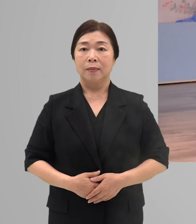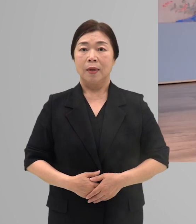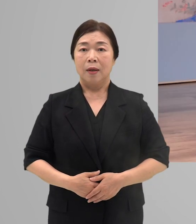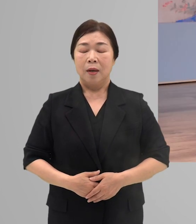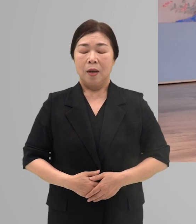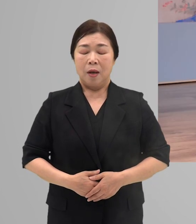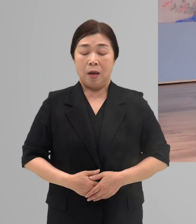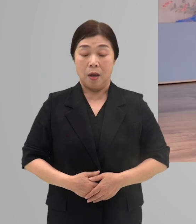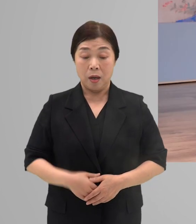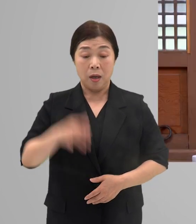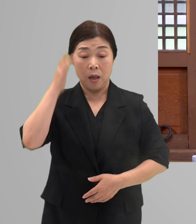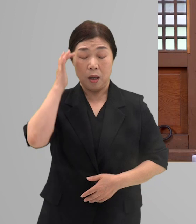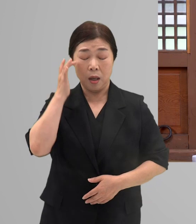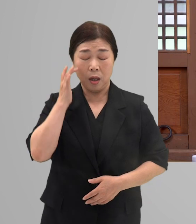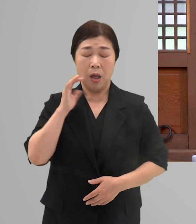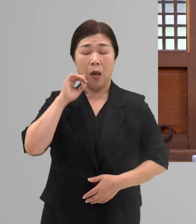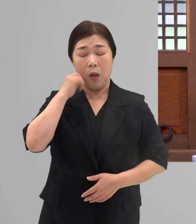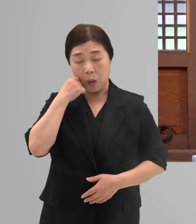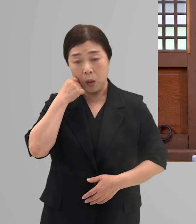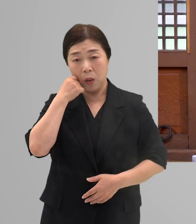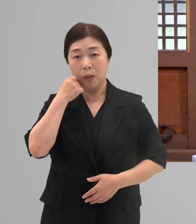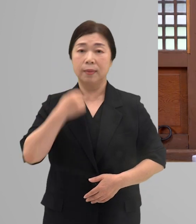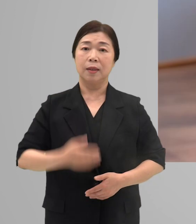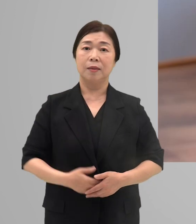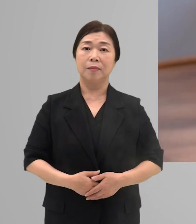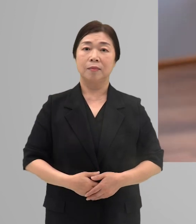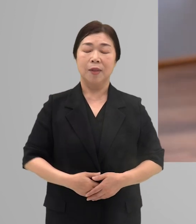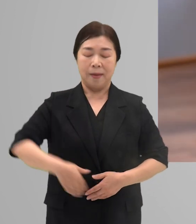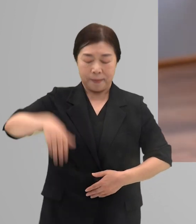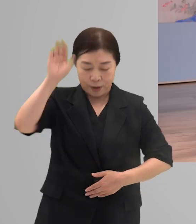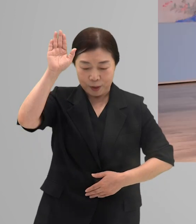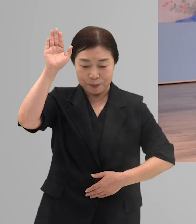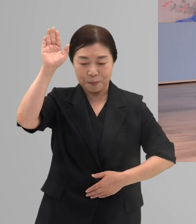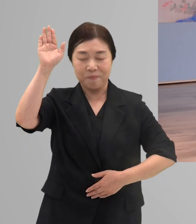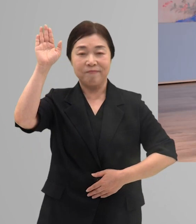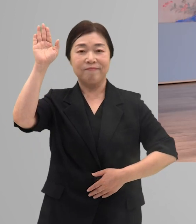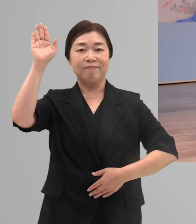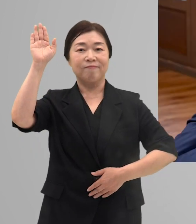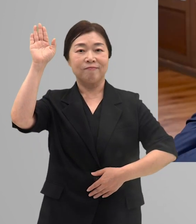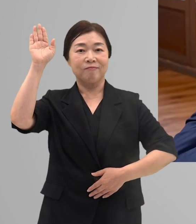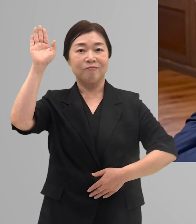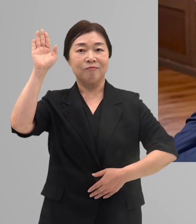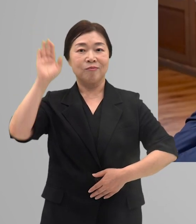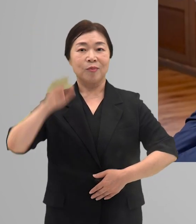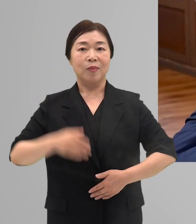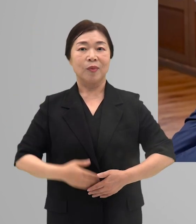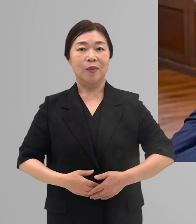그냥 하나만 딱 외웠다. 한솔님 도전하시겠습니까? 네, 저 도전! 어딨죠?